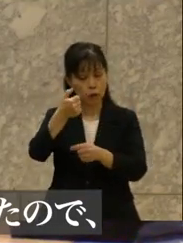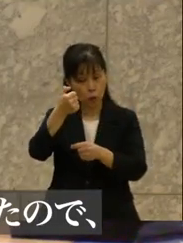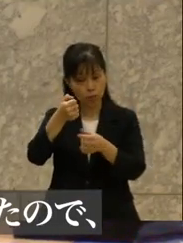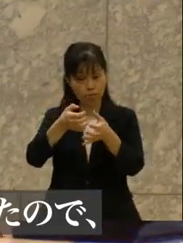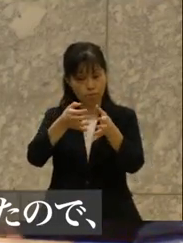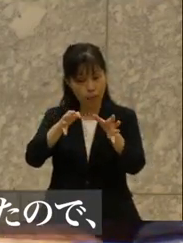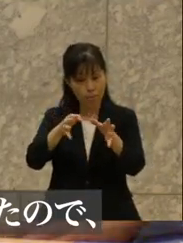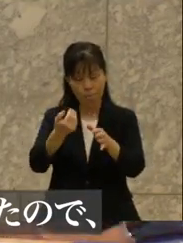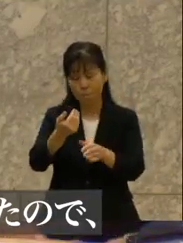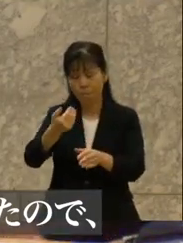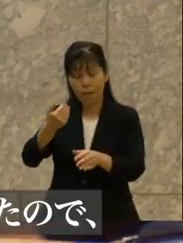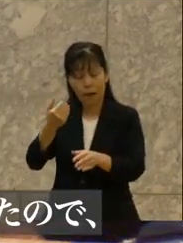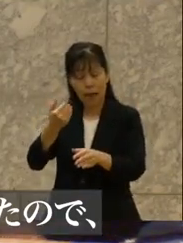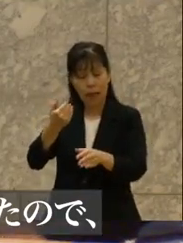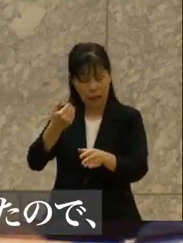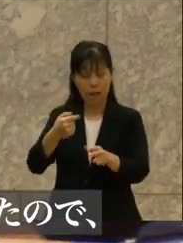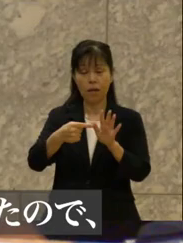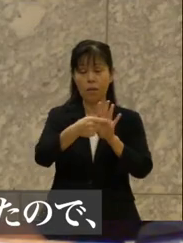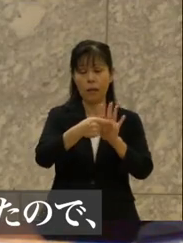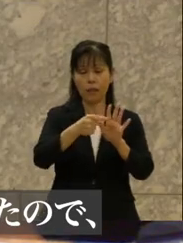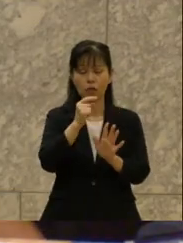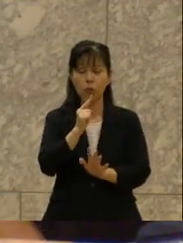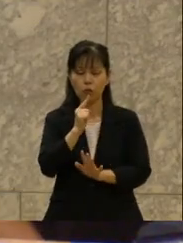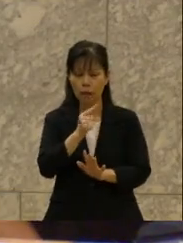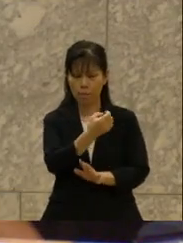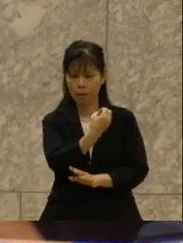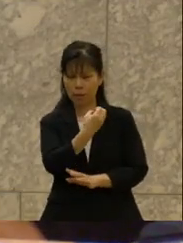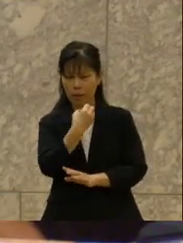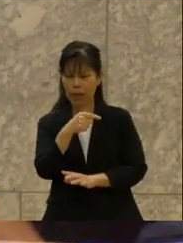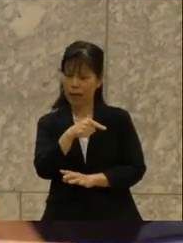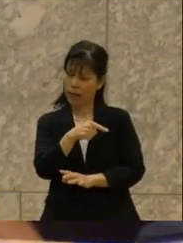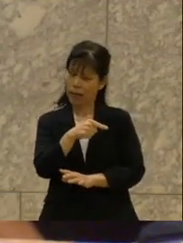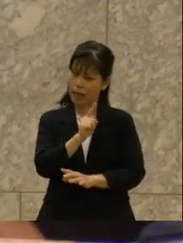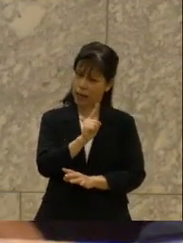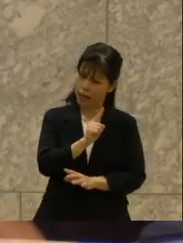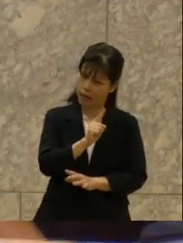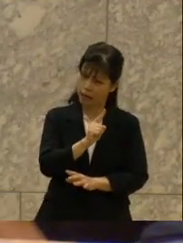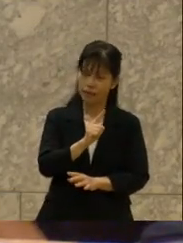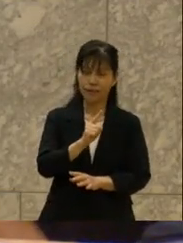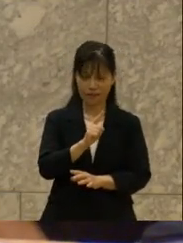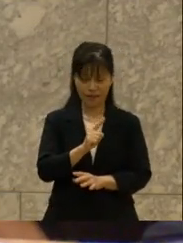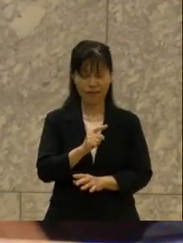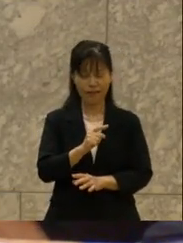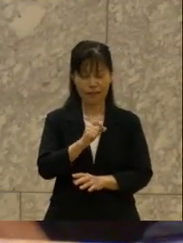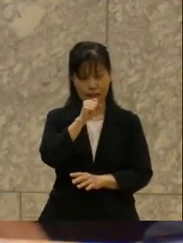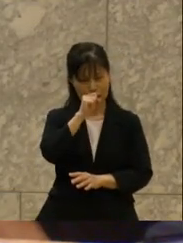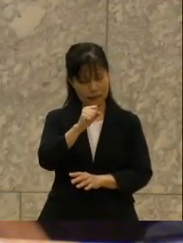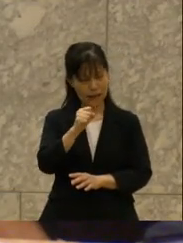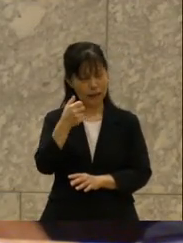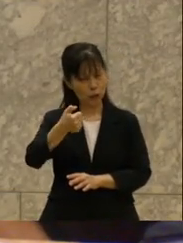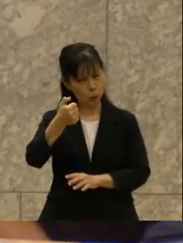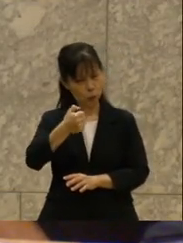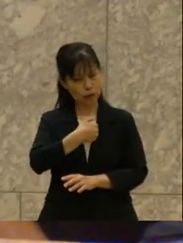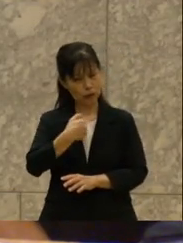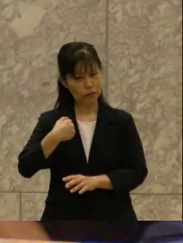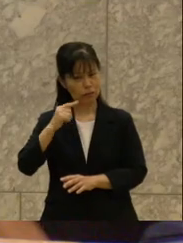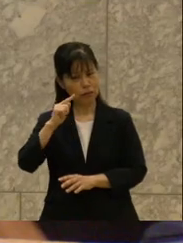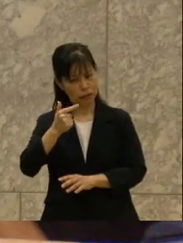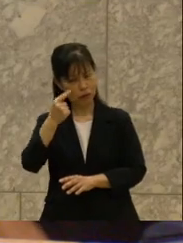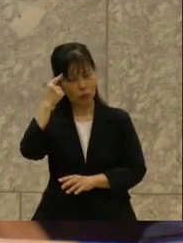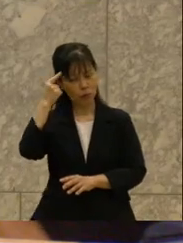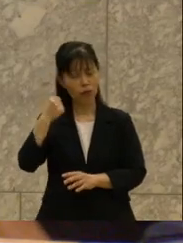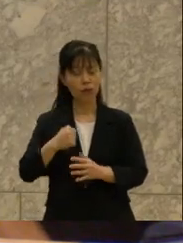結構マイナスな言葉が出てきてたのであこれはいいんちゃうかなっていうのはありましたねもしかしたらどういうことですか